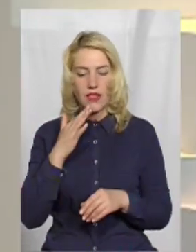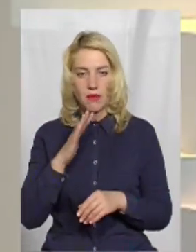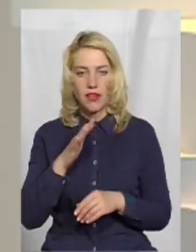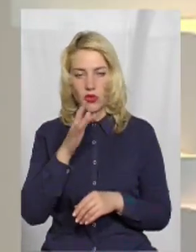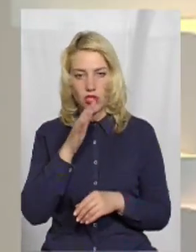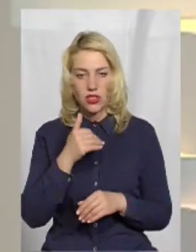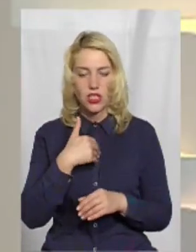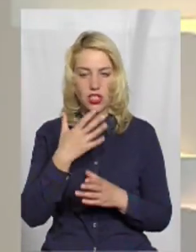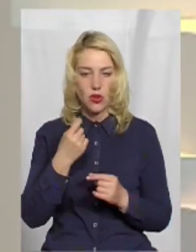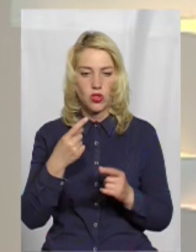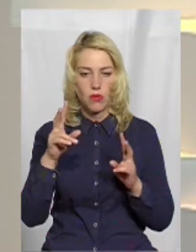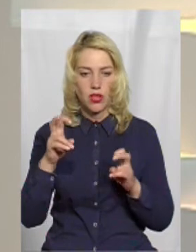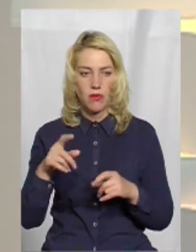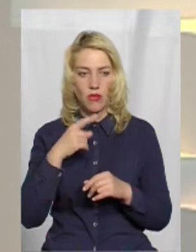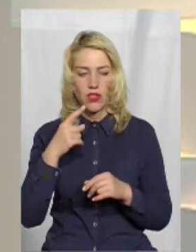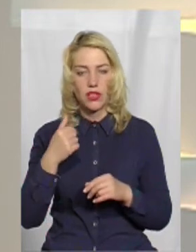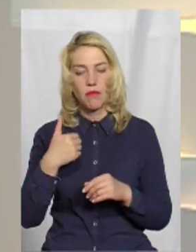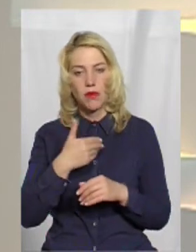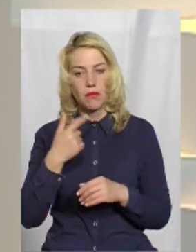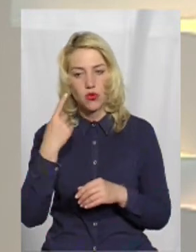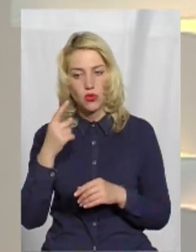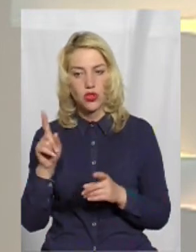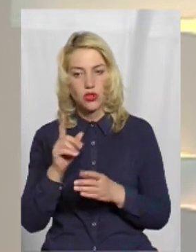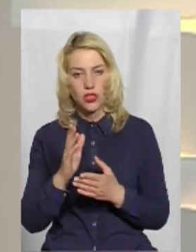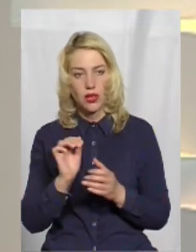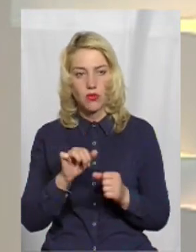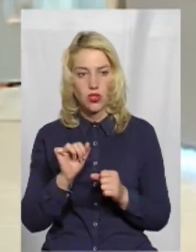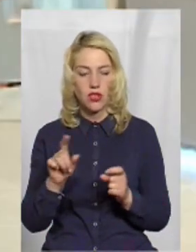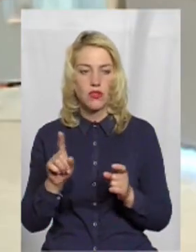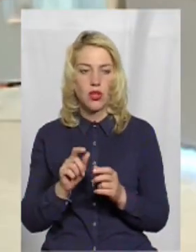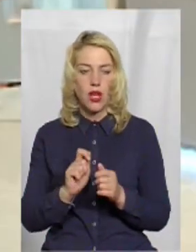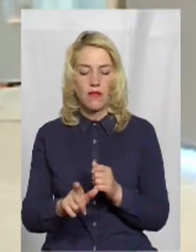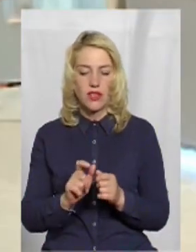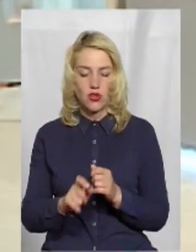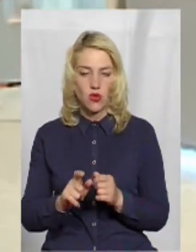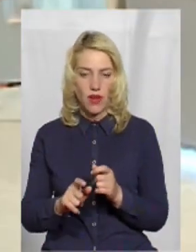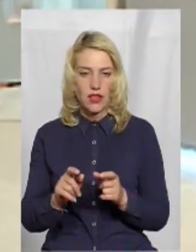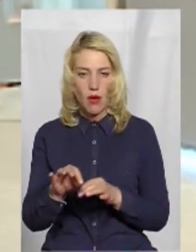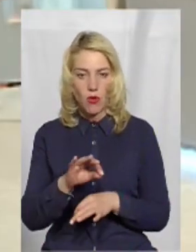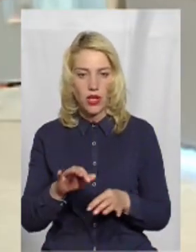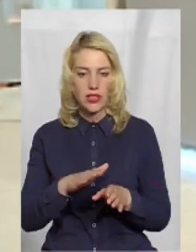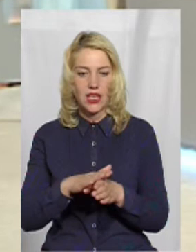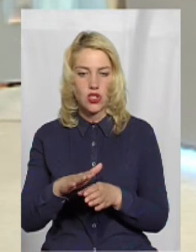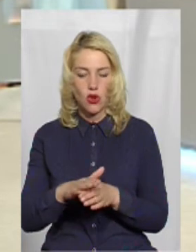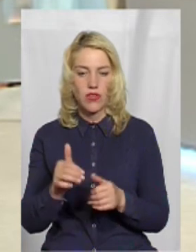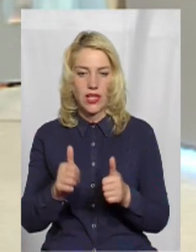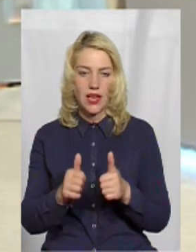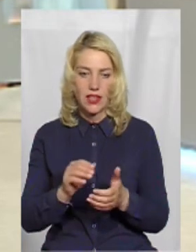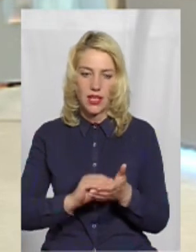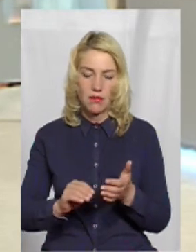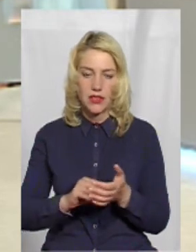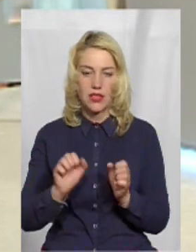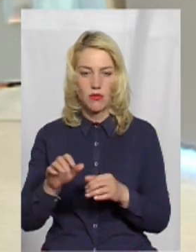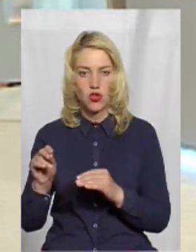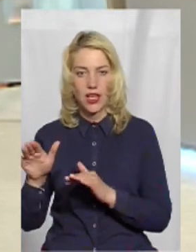про стратегію поговорити, але от ми почули, що є можливість для того, щоб фінансувати проект, реалізовувати гранти, писати, можна кредити